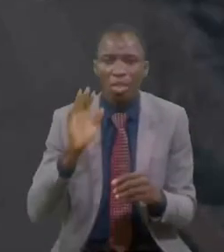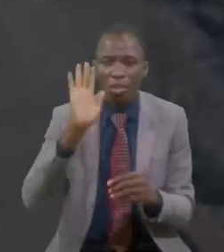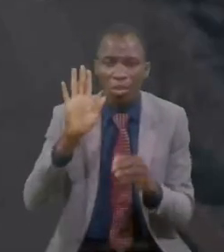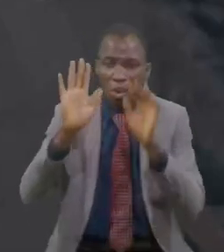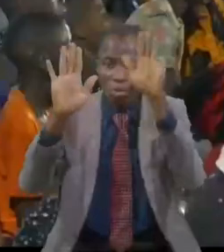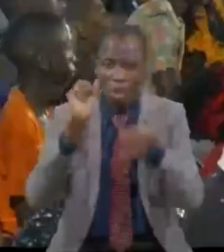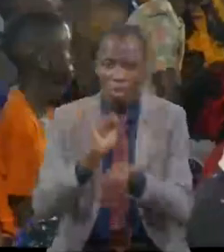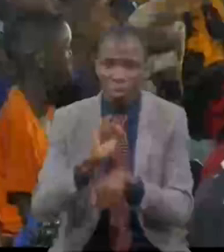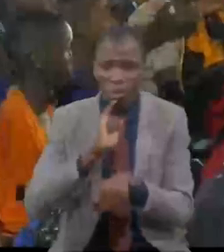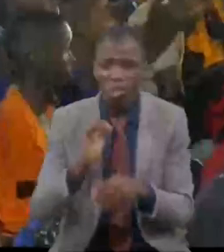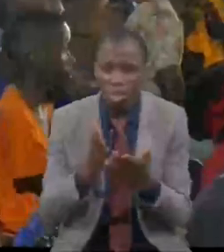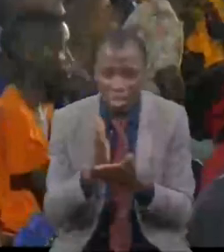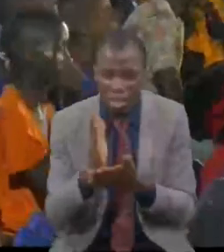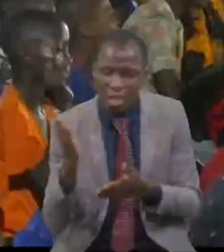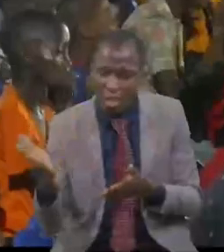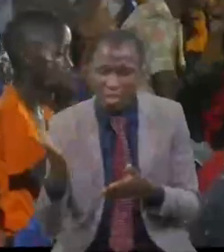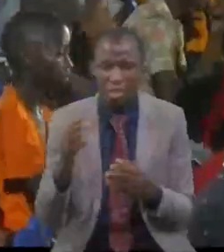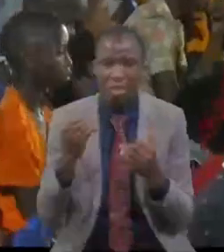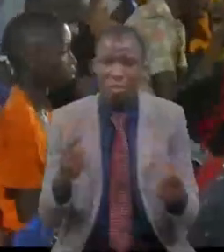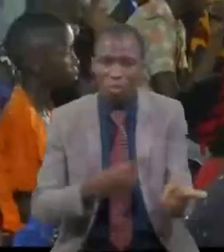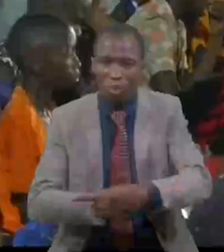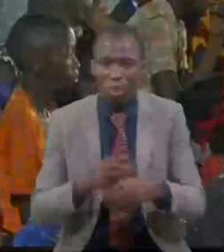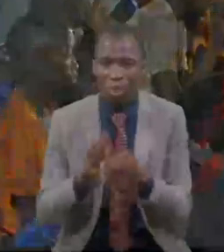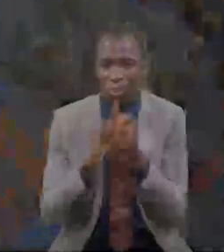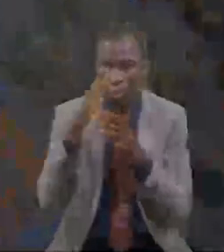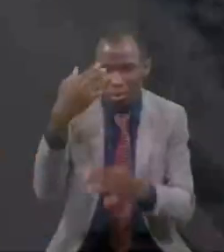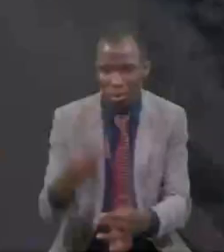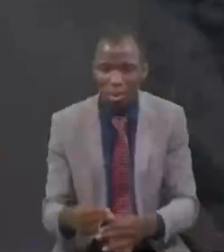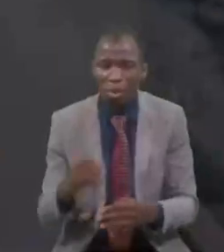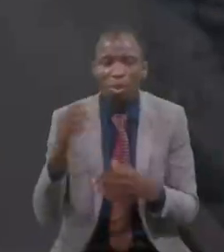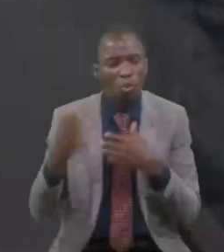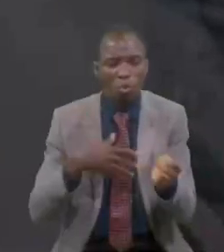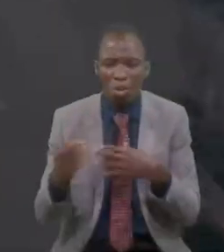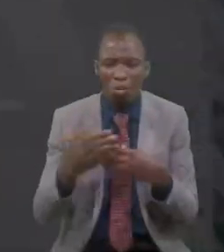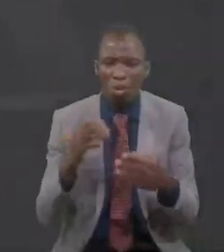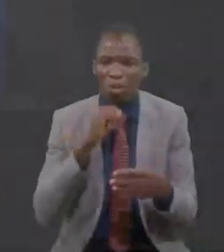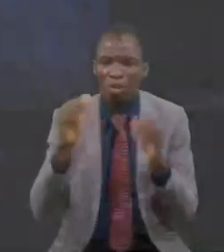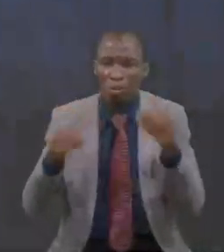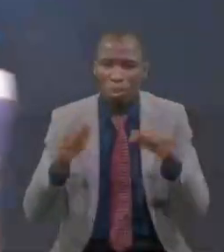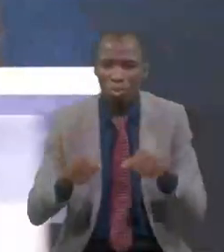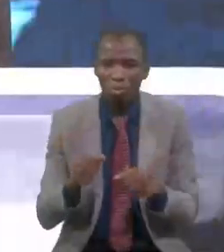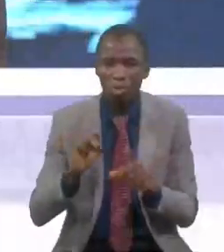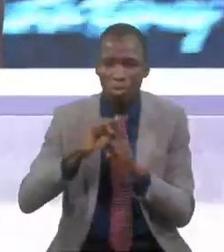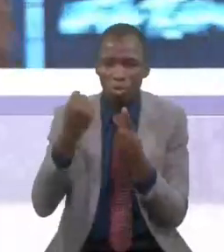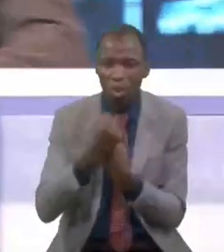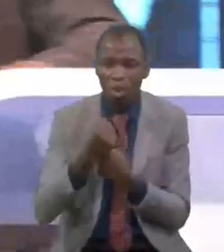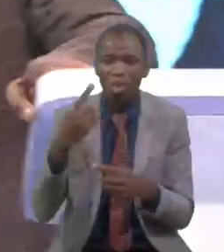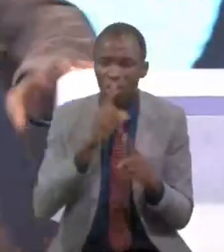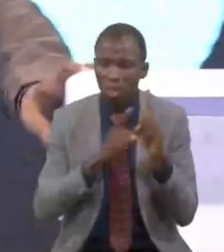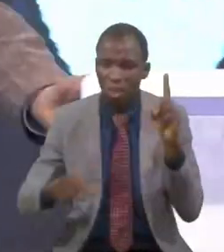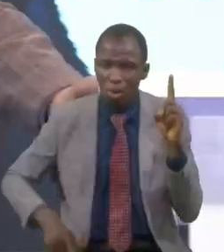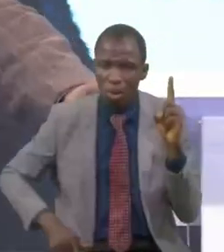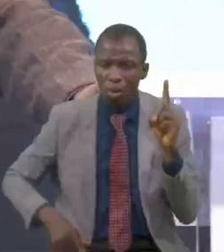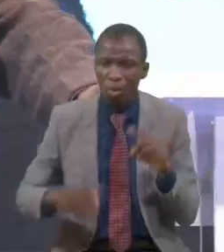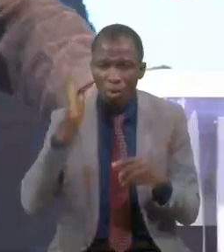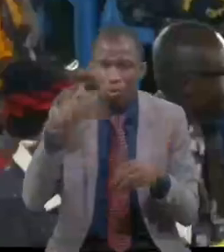déjà là ce soir quelle que soit la situation impossible